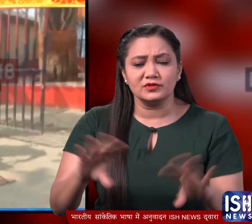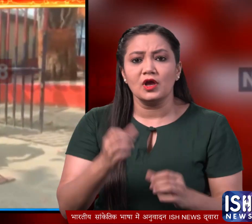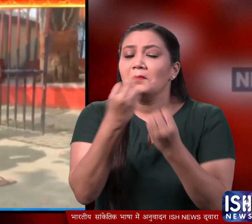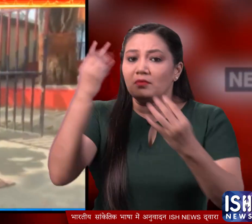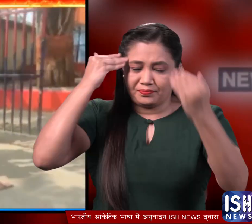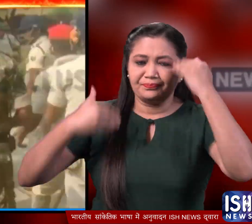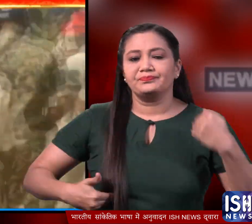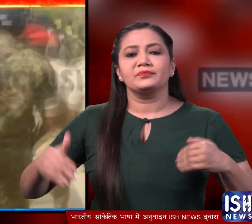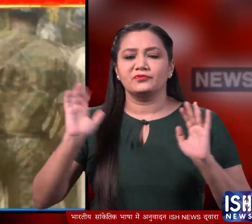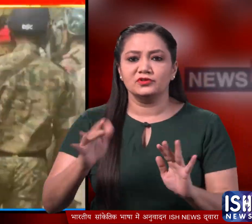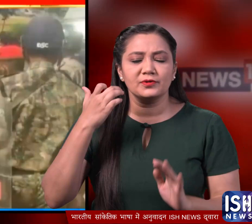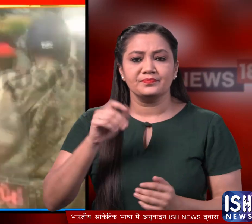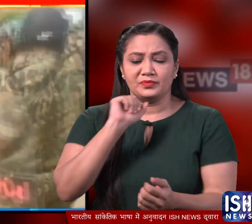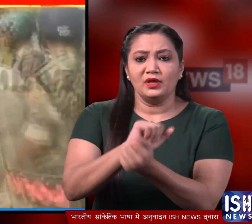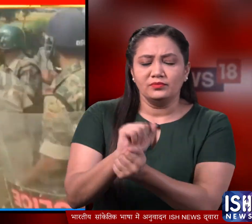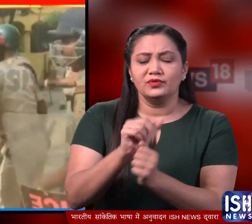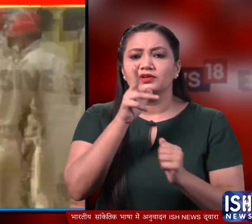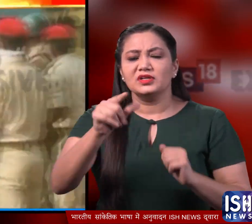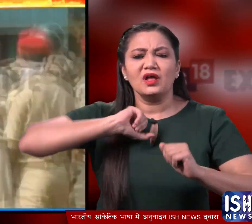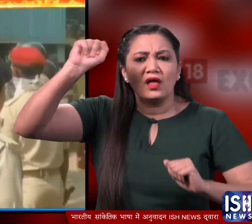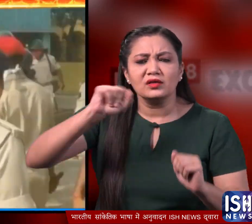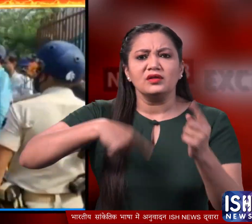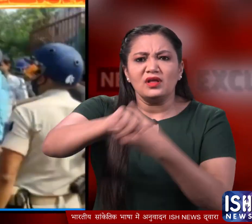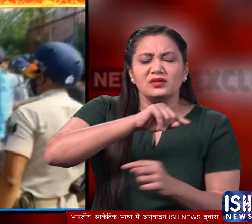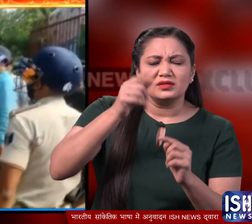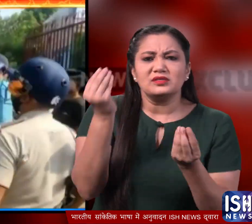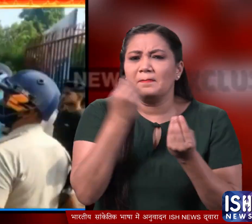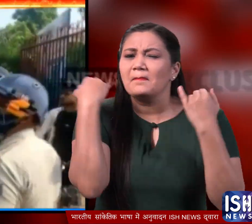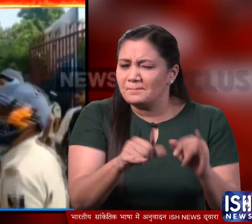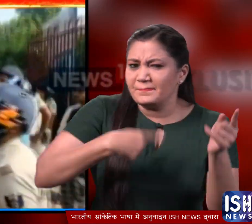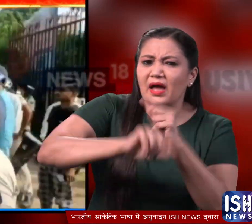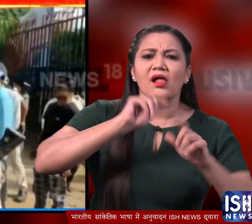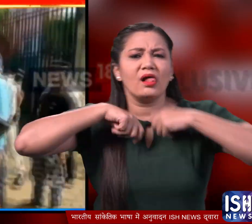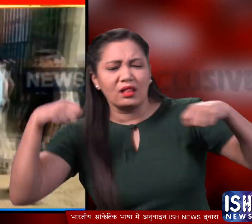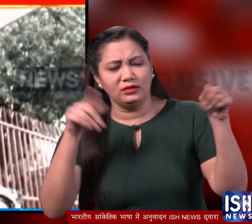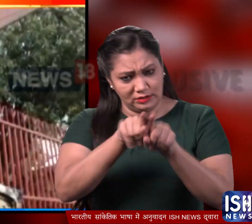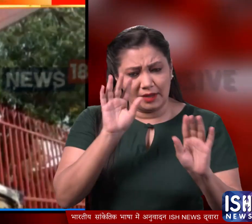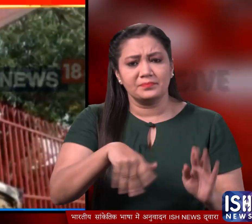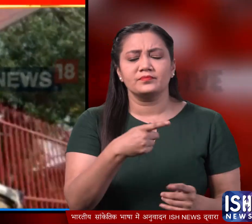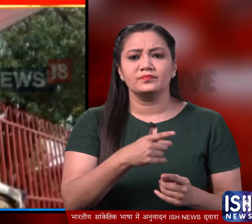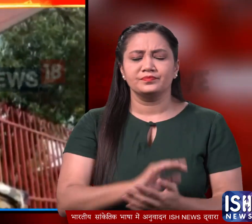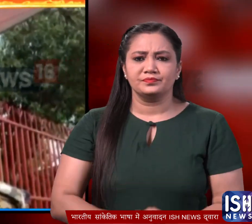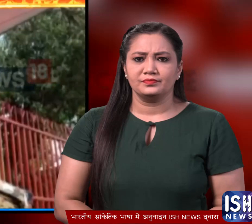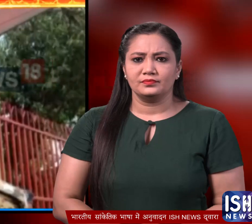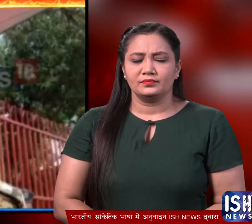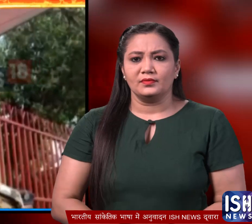کچھ لوگ زخمی بھی ہو گئے حالانکہ پولیس نے اس سب کے لیے پردرشن کی آر میں موجود اپدرویوں کو ذمہ دار ٹھہر آیا اس